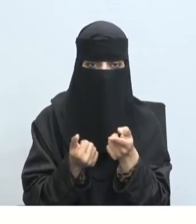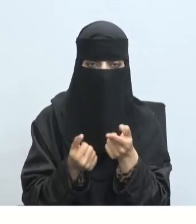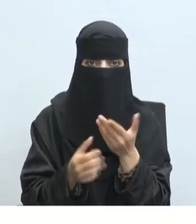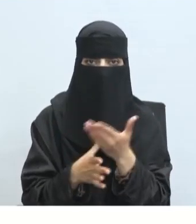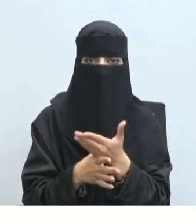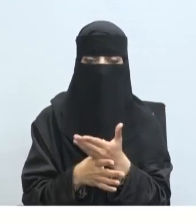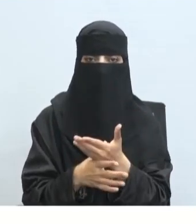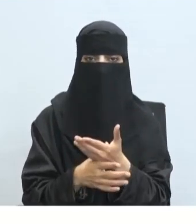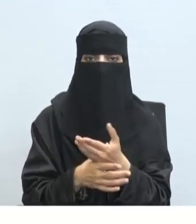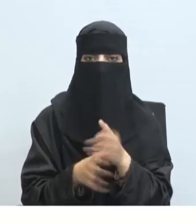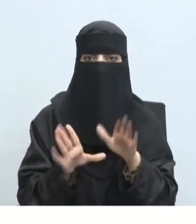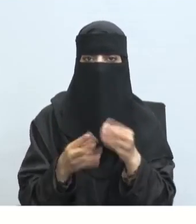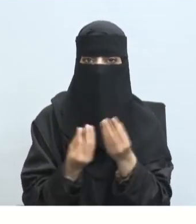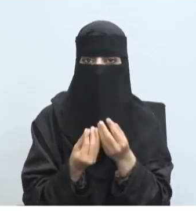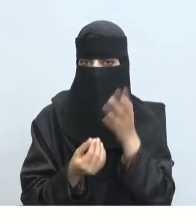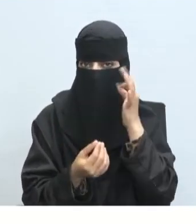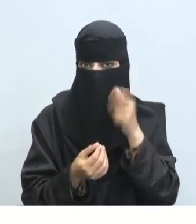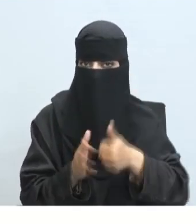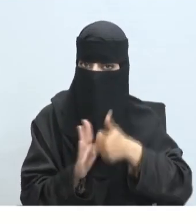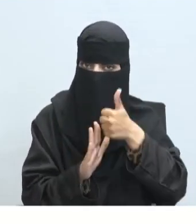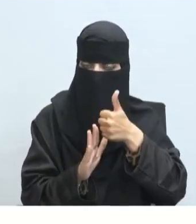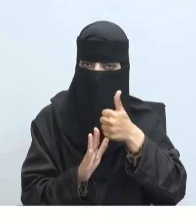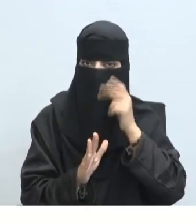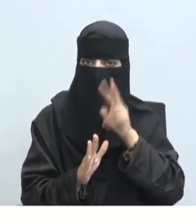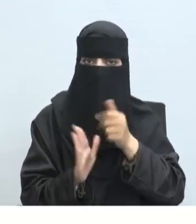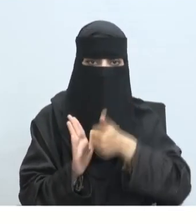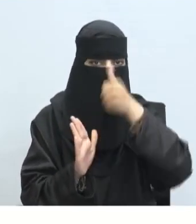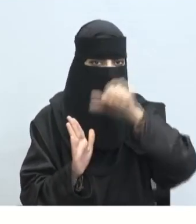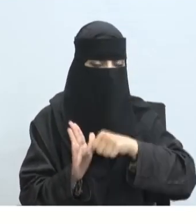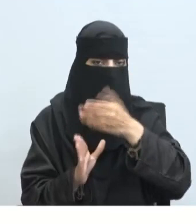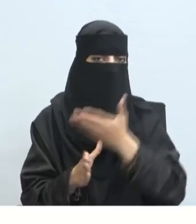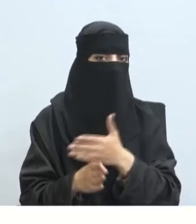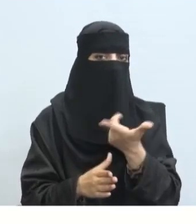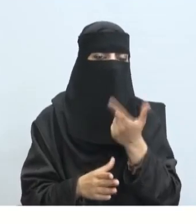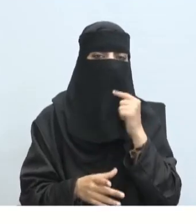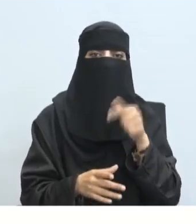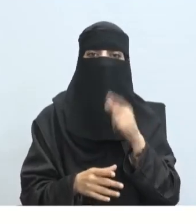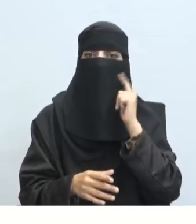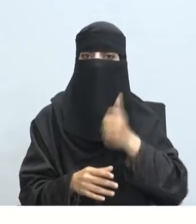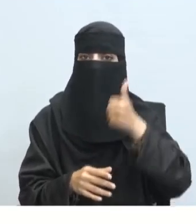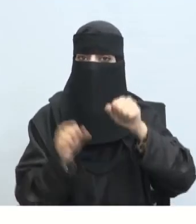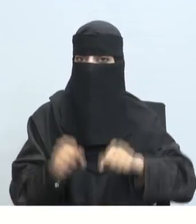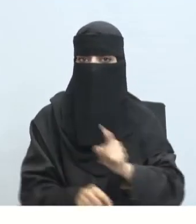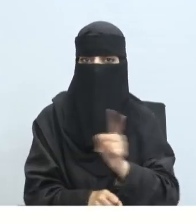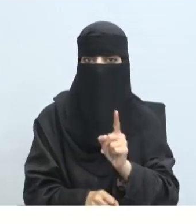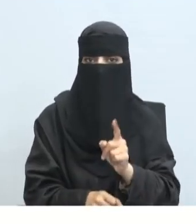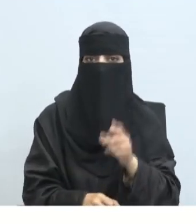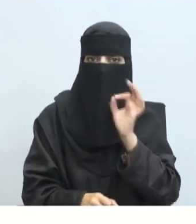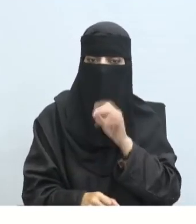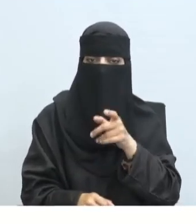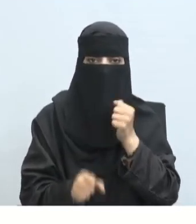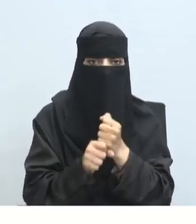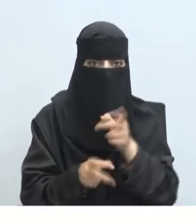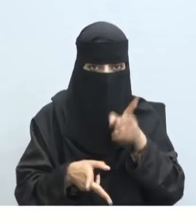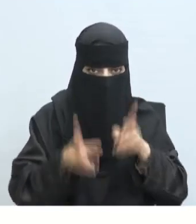وايضا بدون وجود اهداف ذكيه لا نستطيع عن نقيس ذكرنا ما لا يمكن قياسه لا يمكن ادارته وذكرنا كل